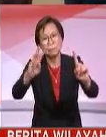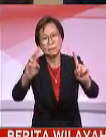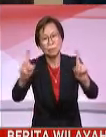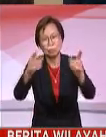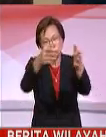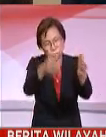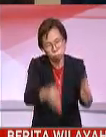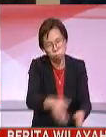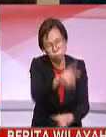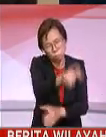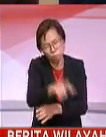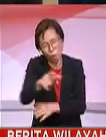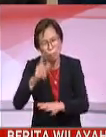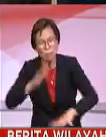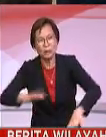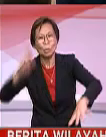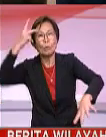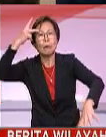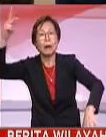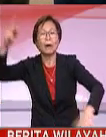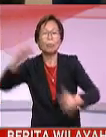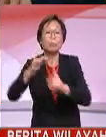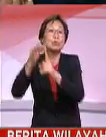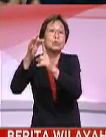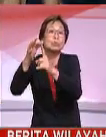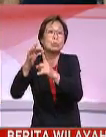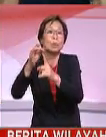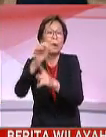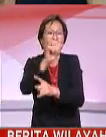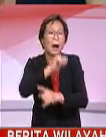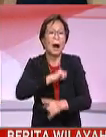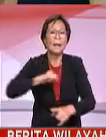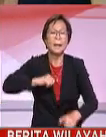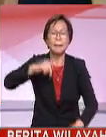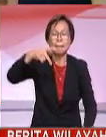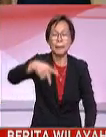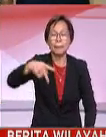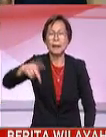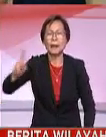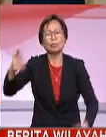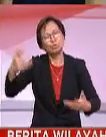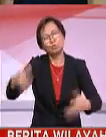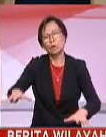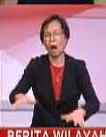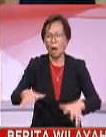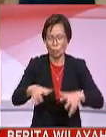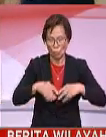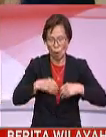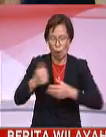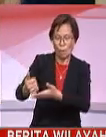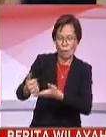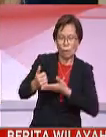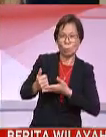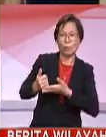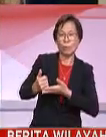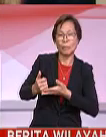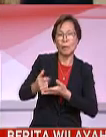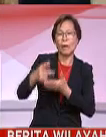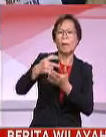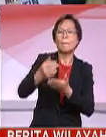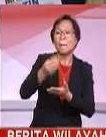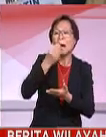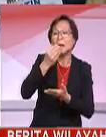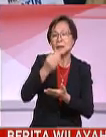1,461 penduduk terjejas banjir di Kelantan, khususnya ahli PPK, telah menerima bantuan bekalan makanan asas melalui program